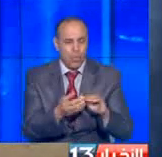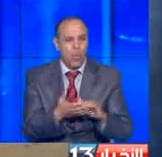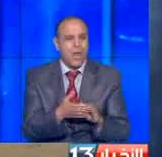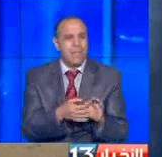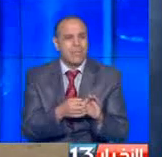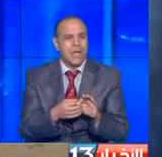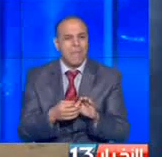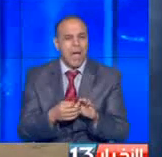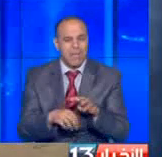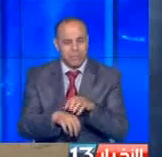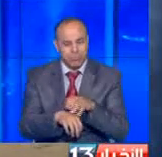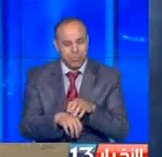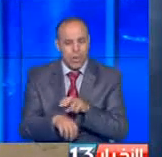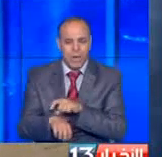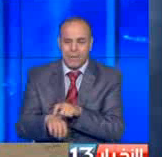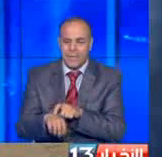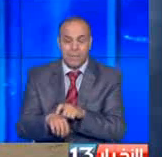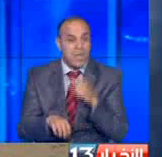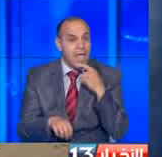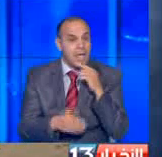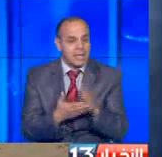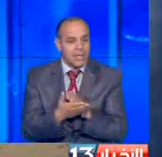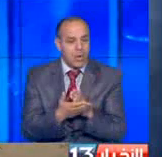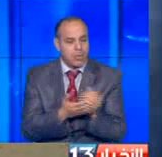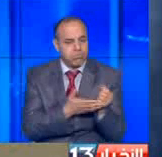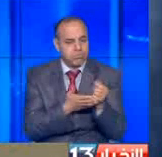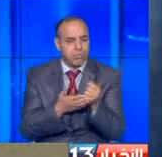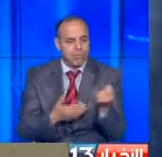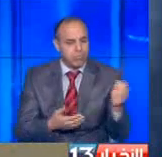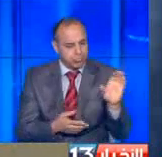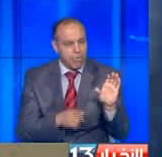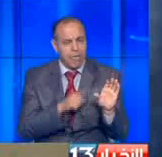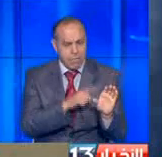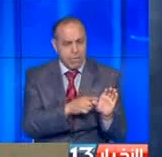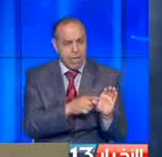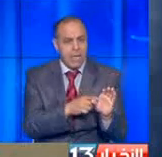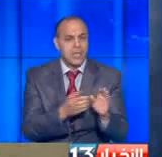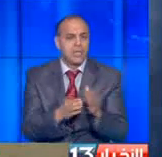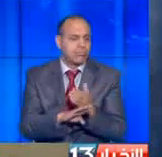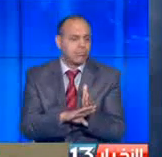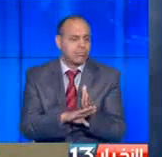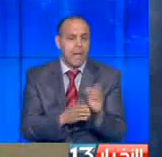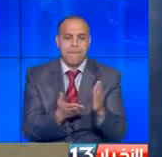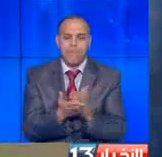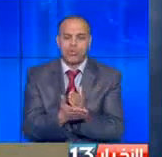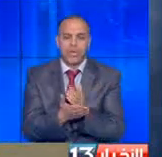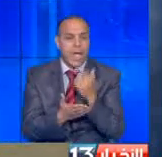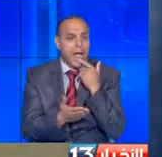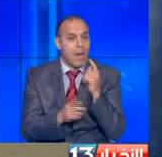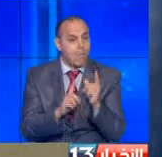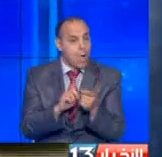العموميه المحليه مع توفير الحوافز الماليه لانجاز هذه المشاريع ذات الاهتمام المشترك